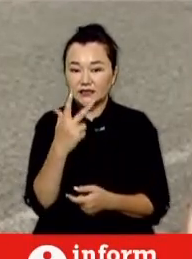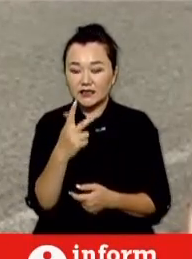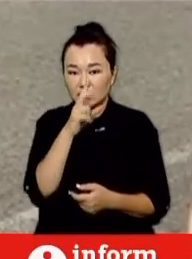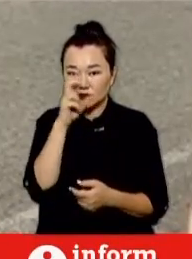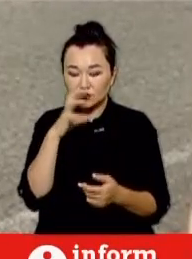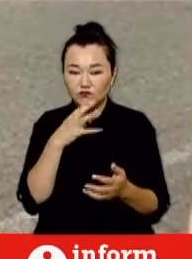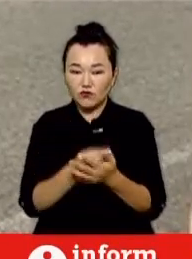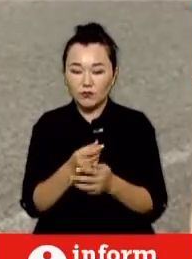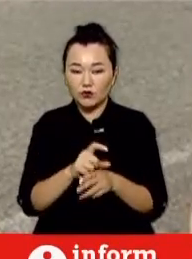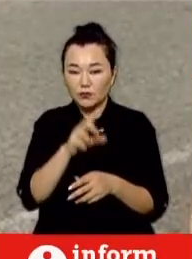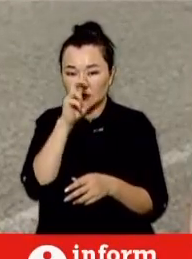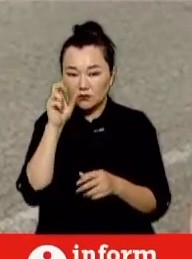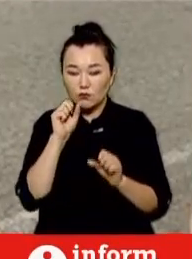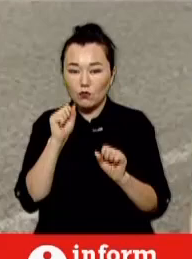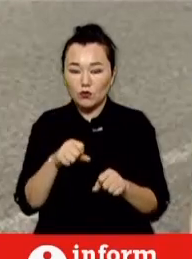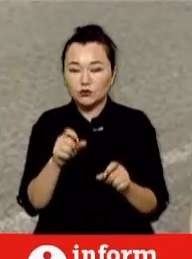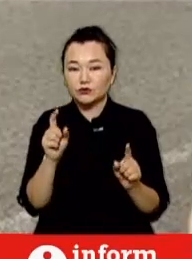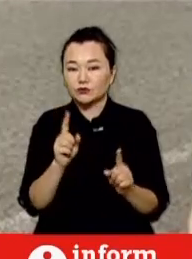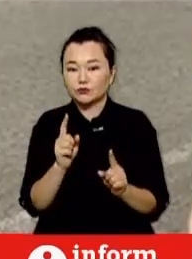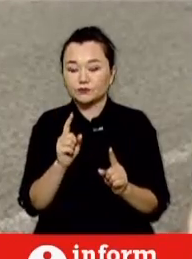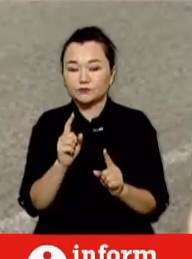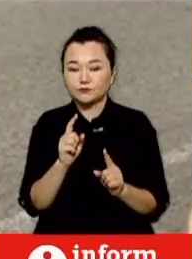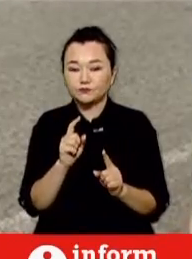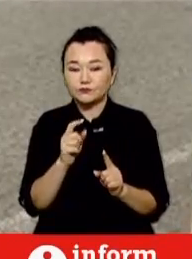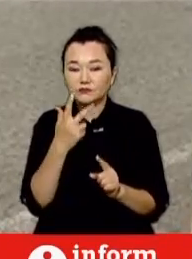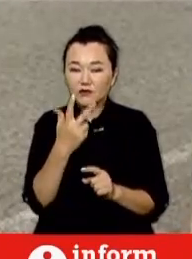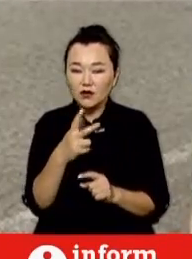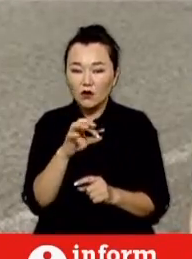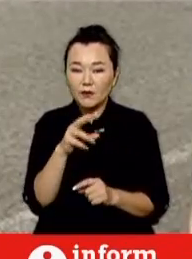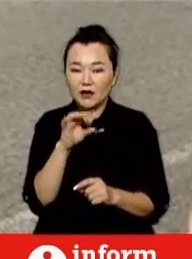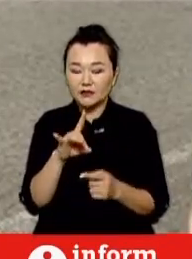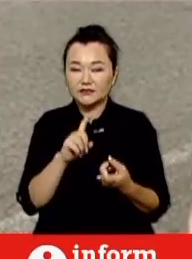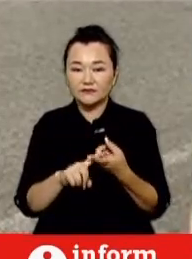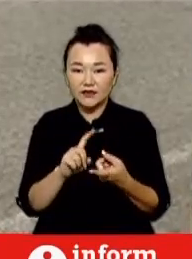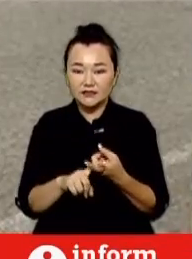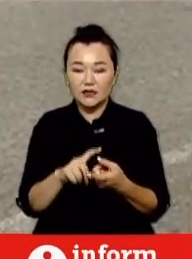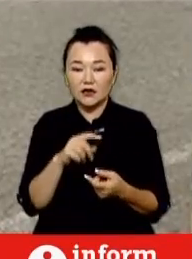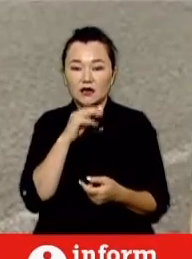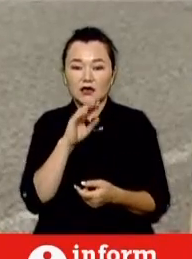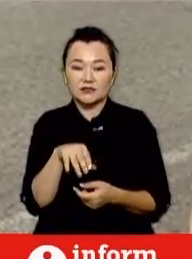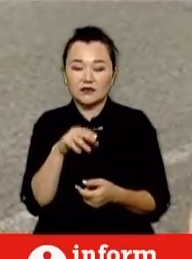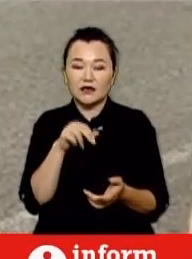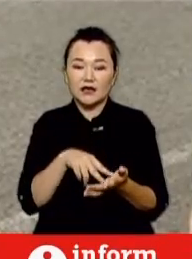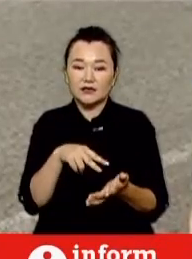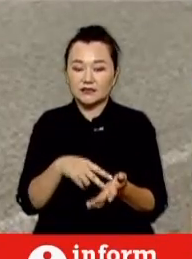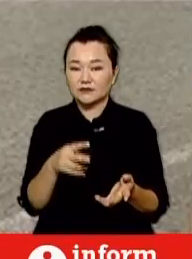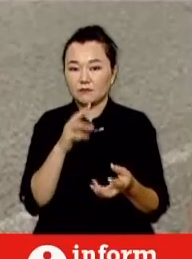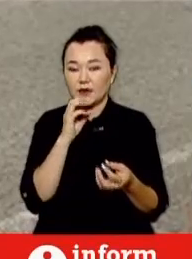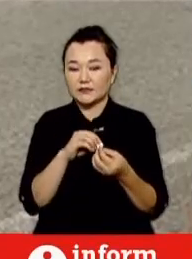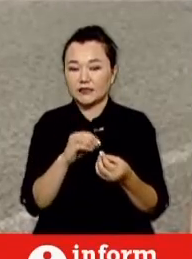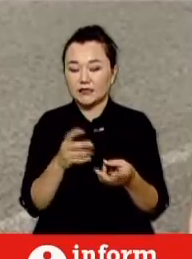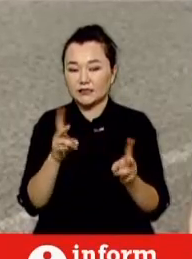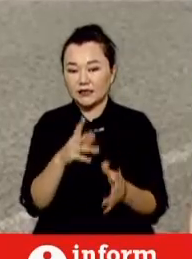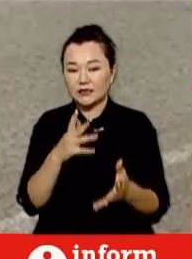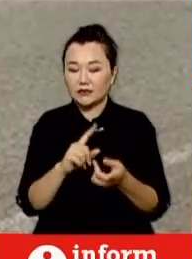Поэтому государство могло бы пойти на то, что 3 оператора связи хотя бы оставят цены, либо, может быть,